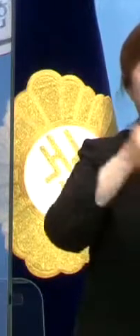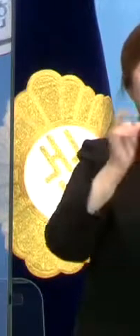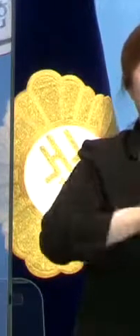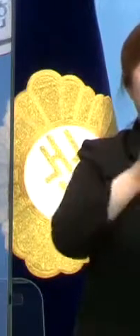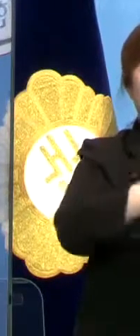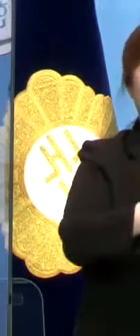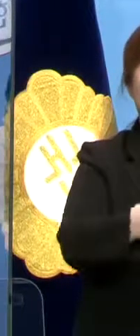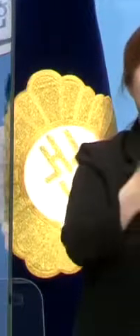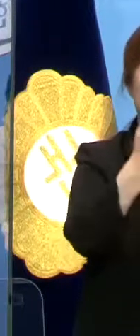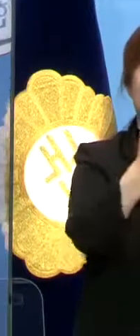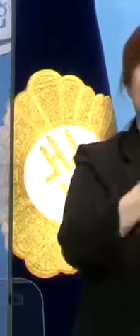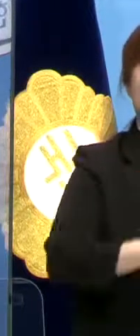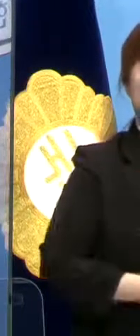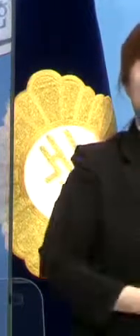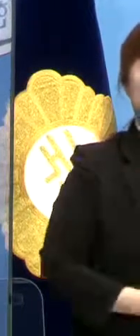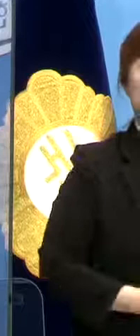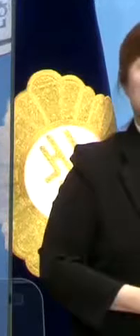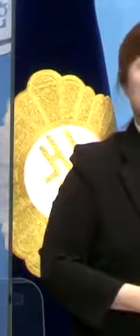촉구합니다